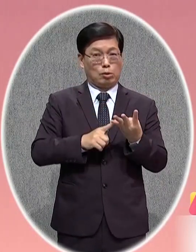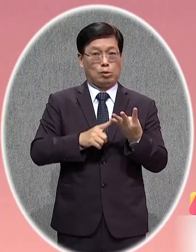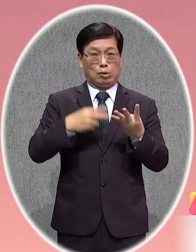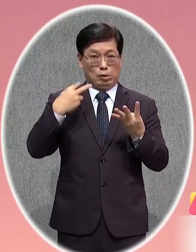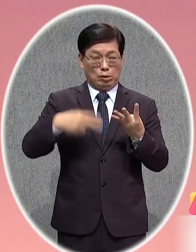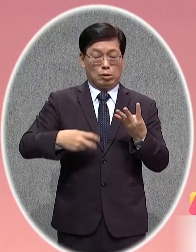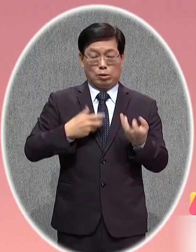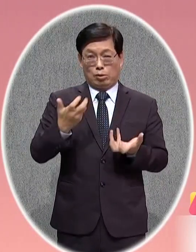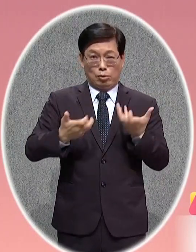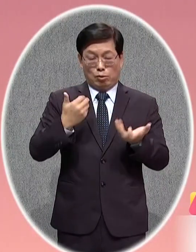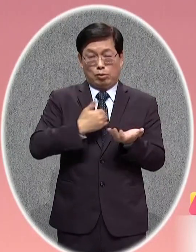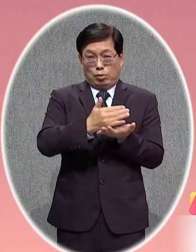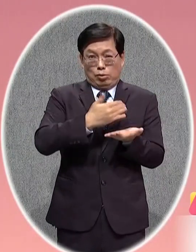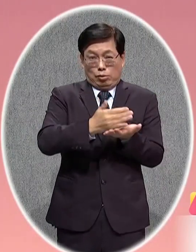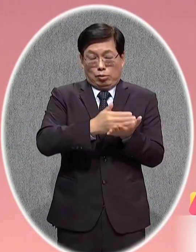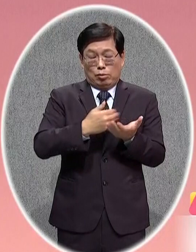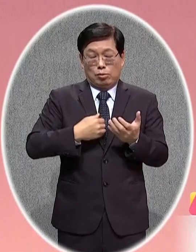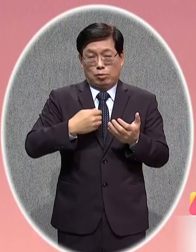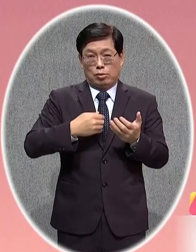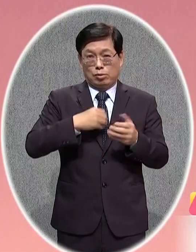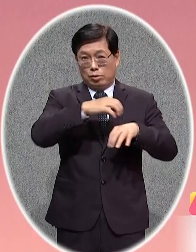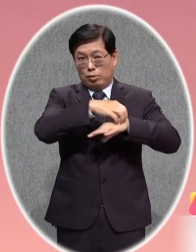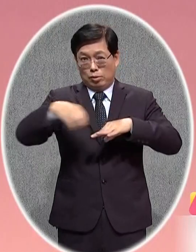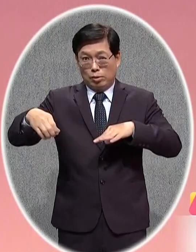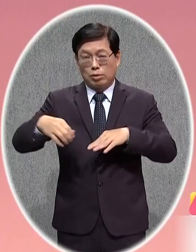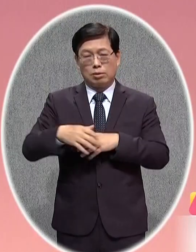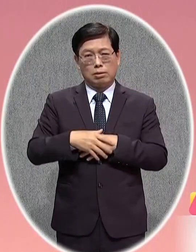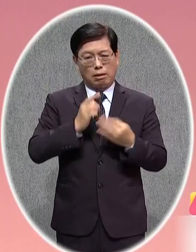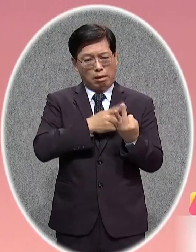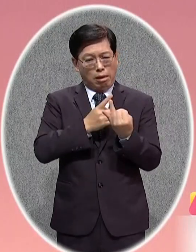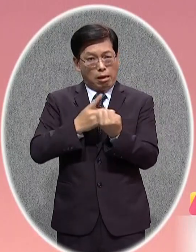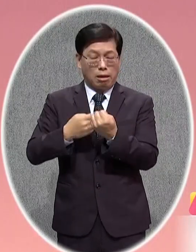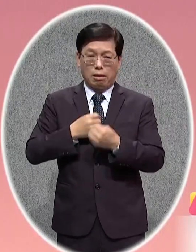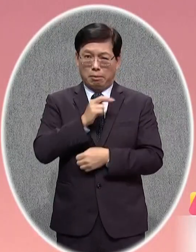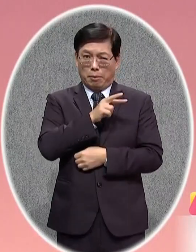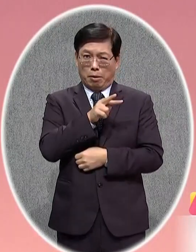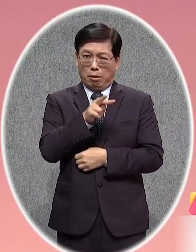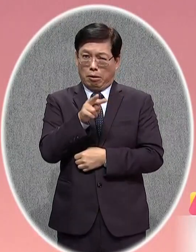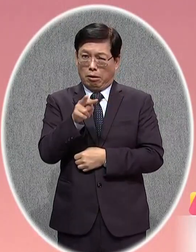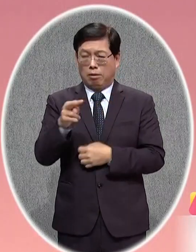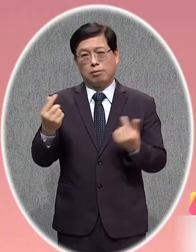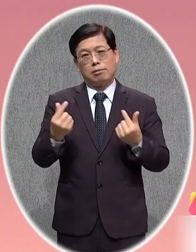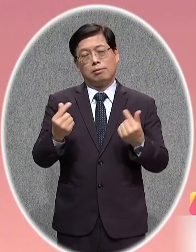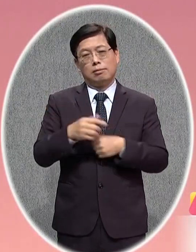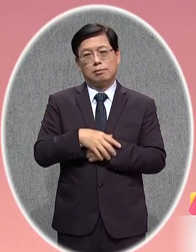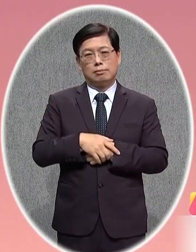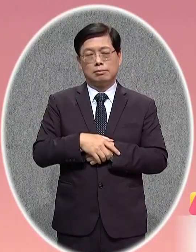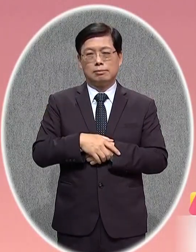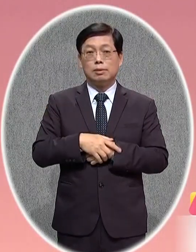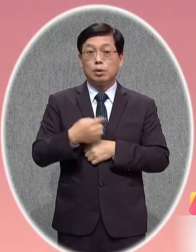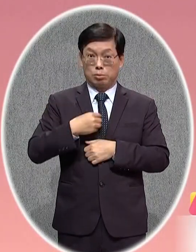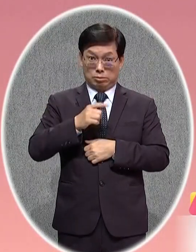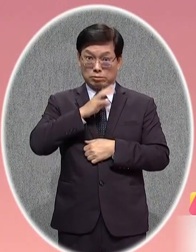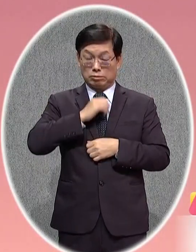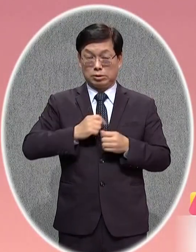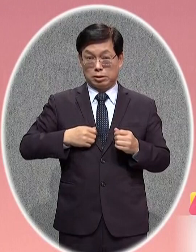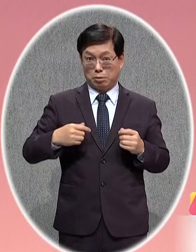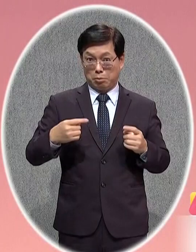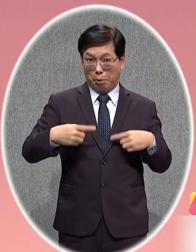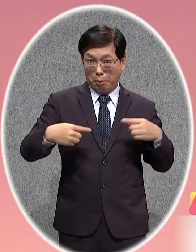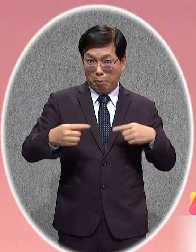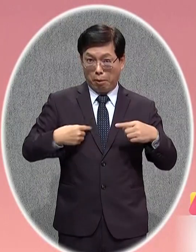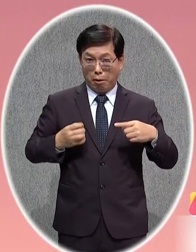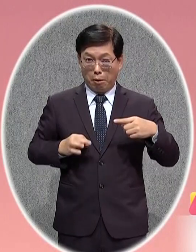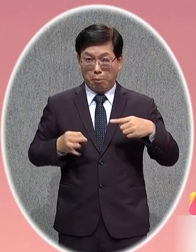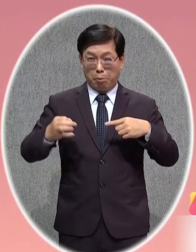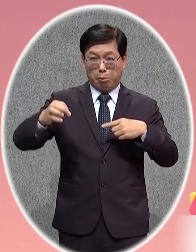有一个温排导流体，它的画面看起来就会变成有点像我们在打弹珠的时候，那个